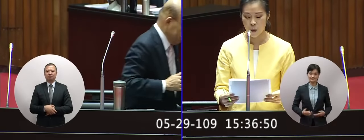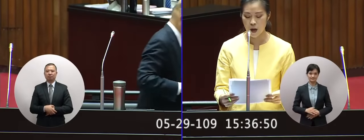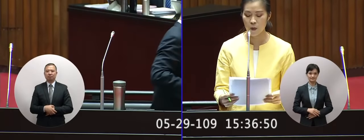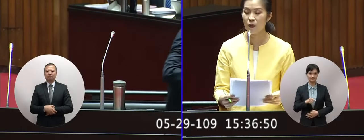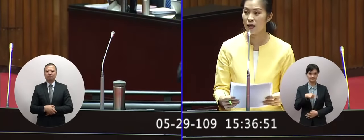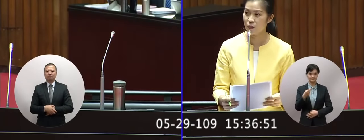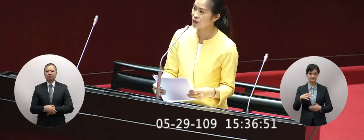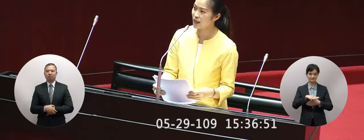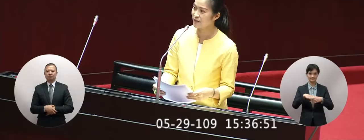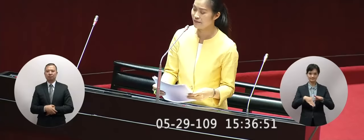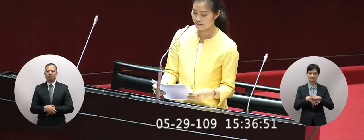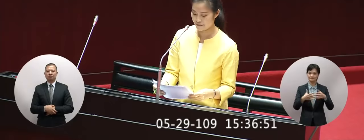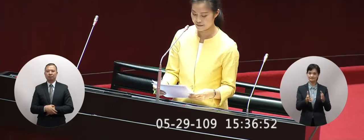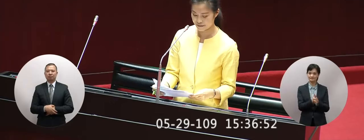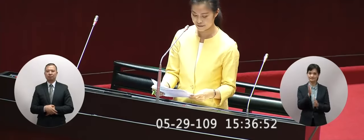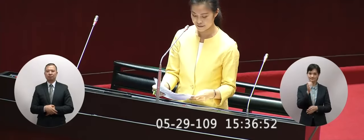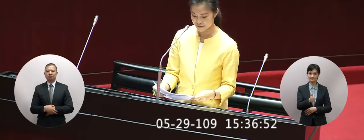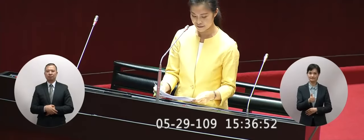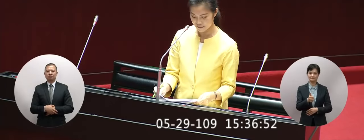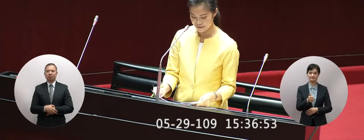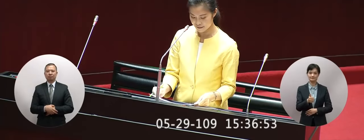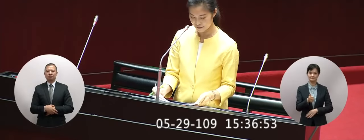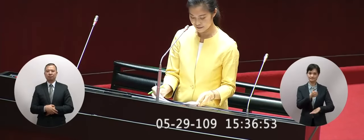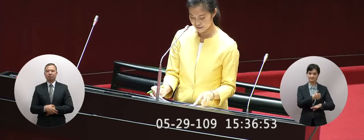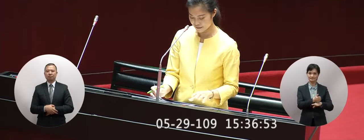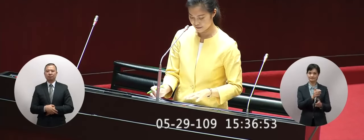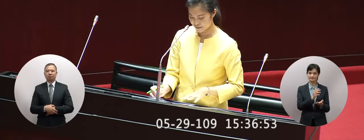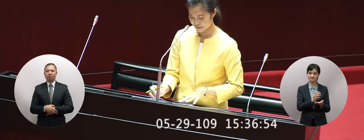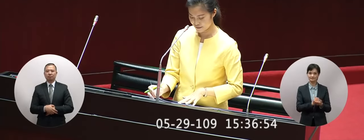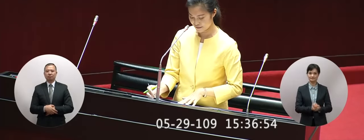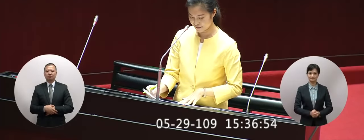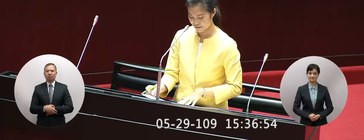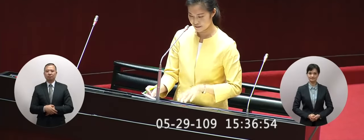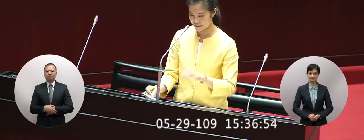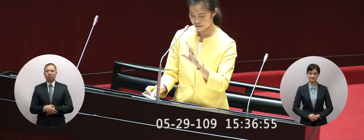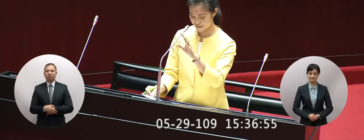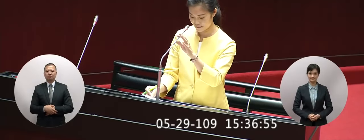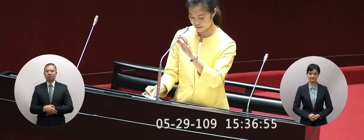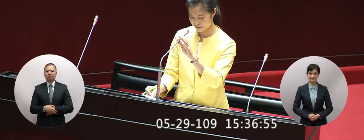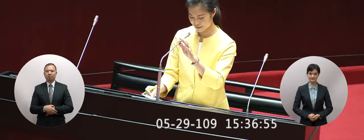请文化部李部长。 请文化部李部长。